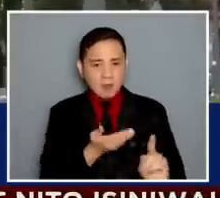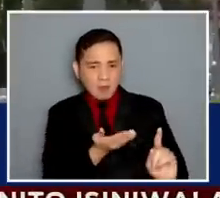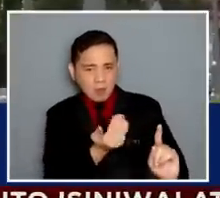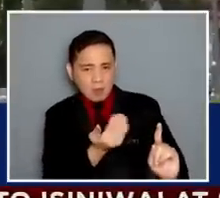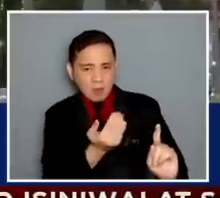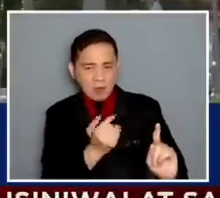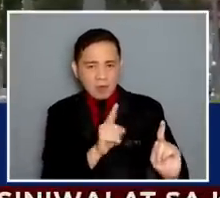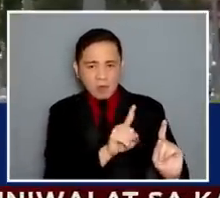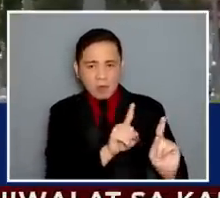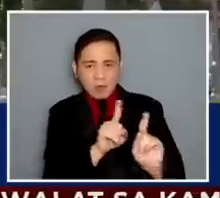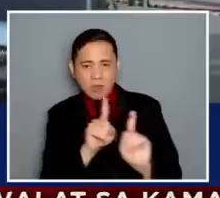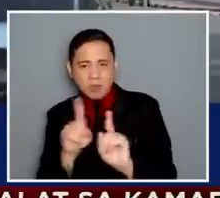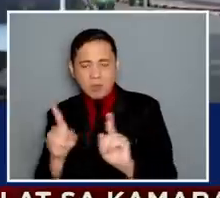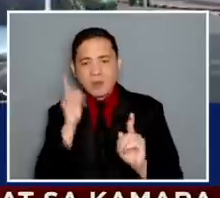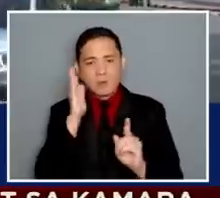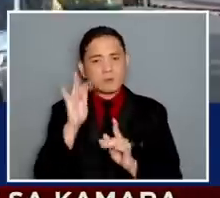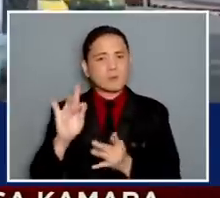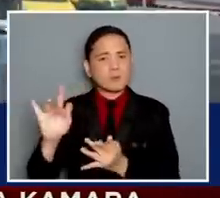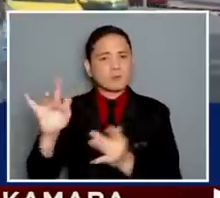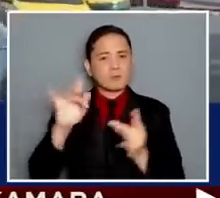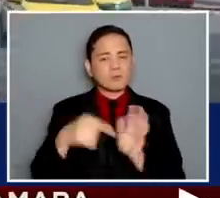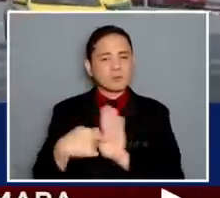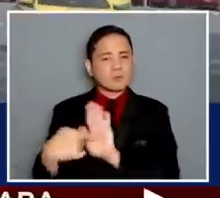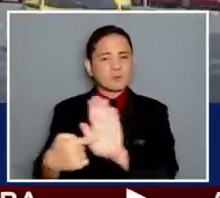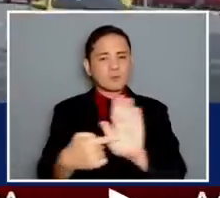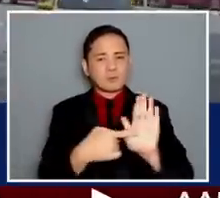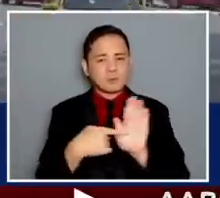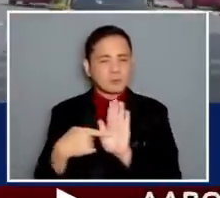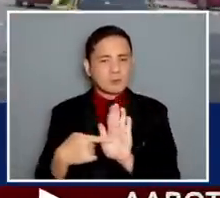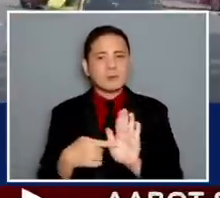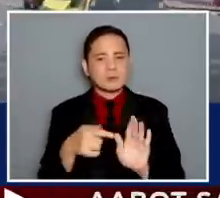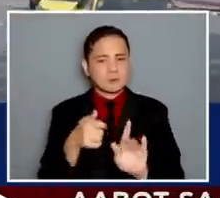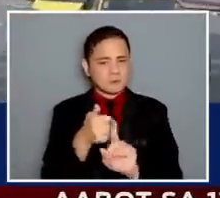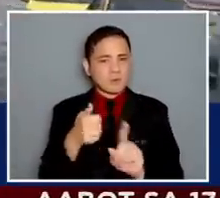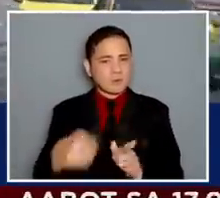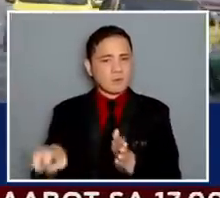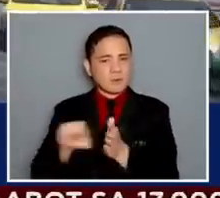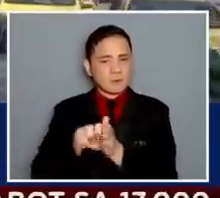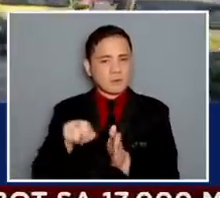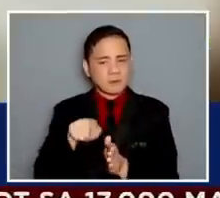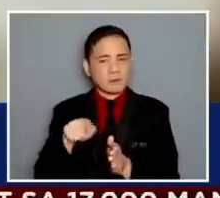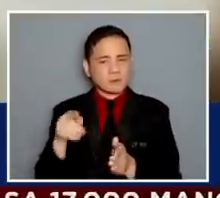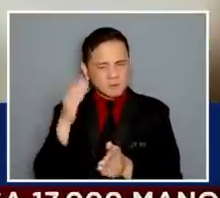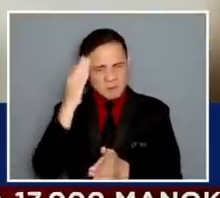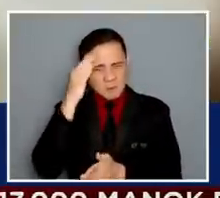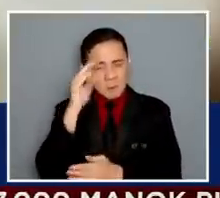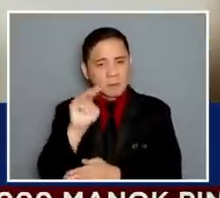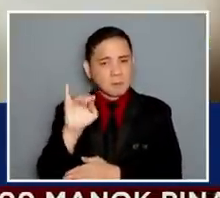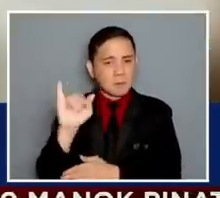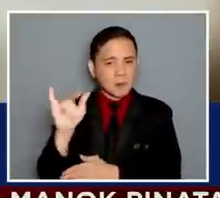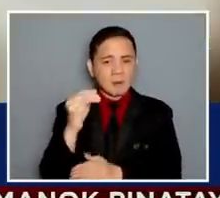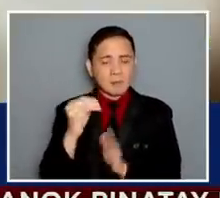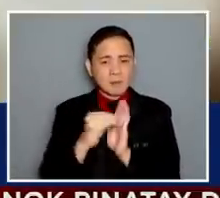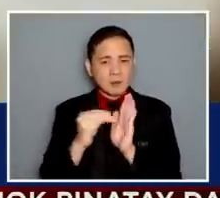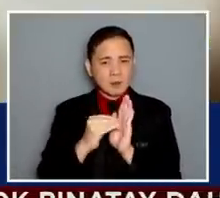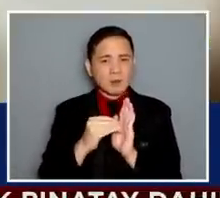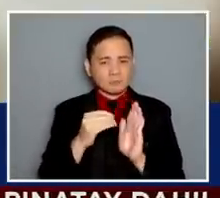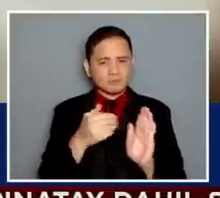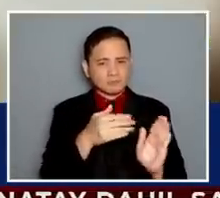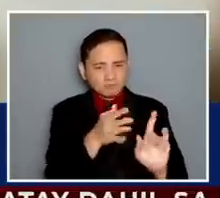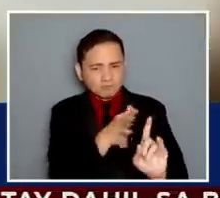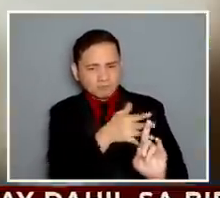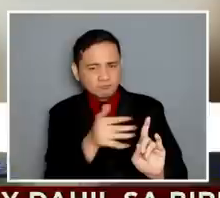magkaibigan ng tour habang naghahanap sila ng biyahe pa Chiang Mai sa isang mall sa Bangkok. After a